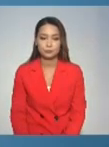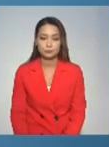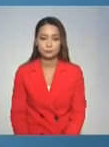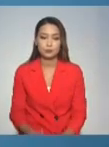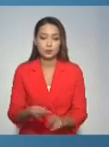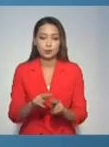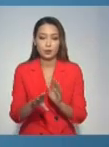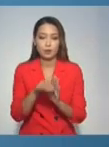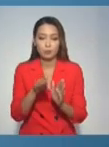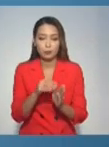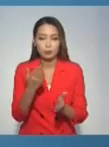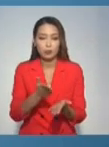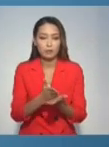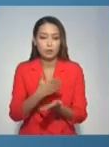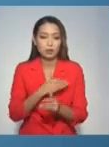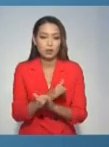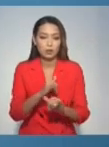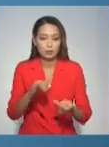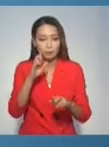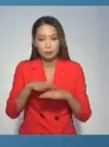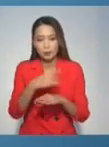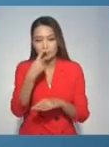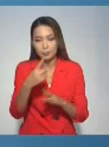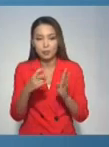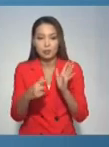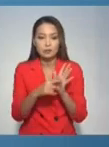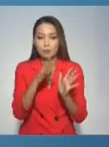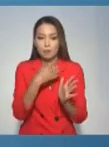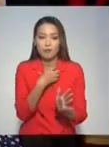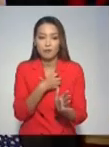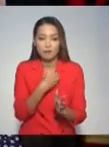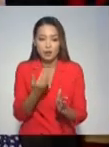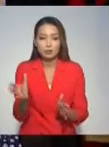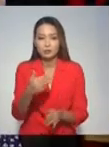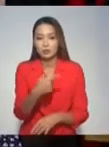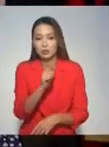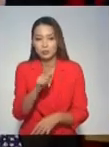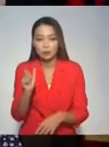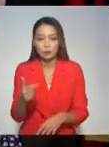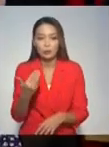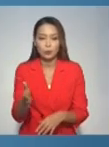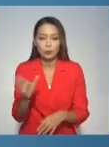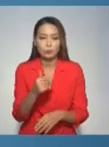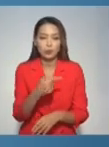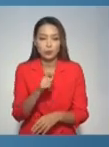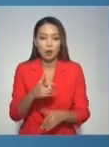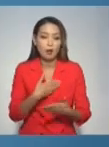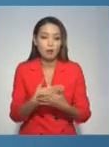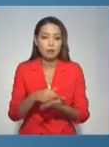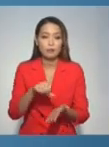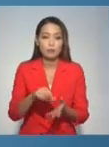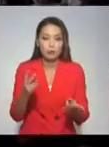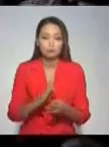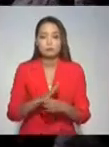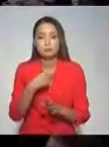Этот выбор определит направление развития страны на ближайшие 7 лет. Важно, чтобы все граждане Казахстана проявили гражданскую активность и пришли